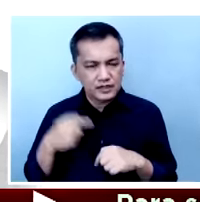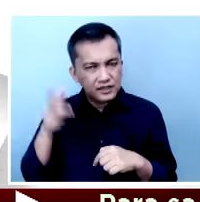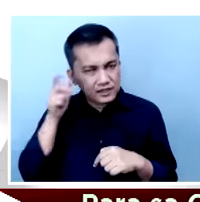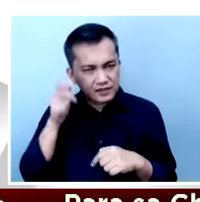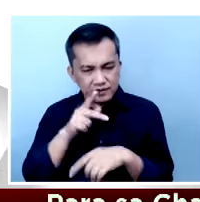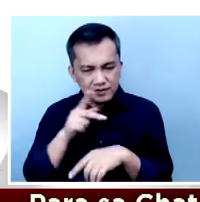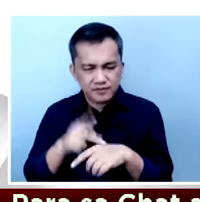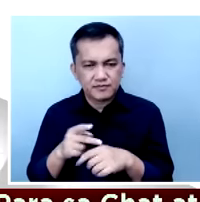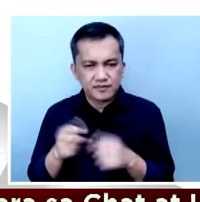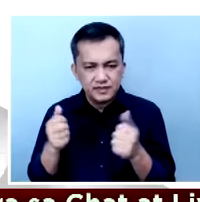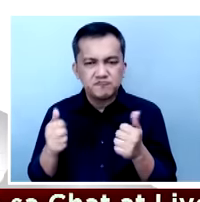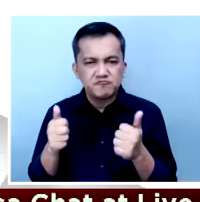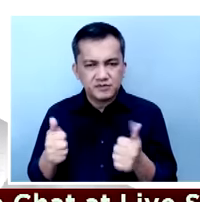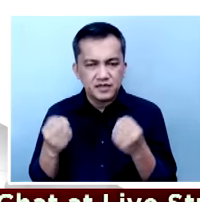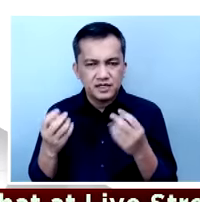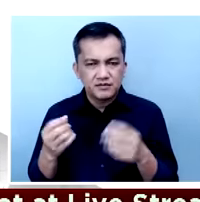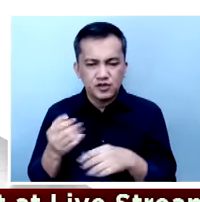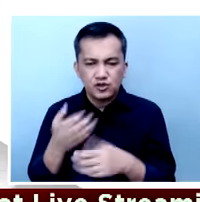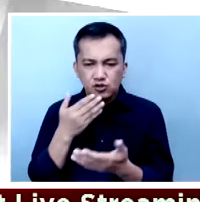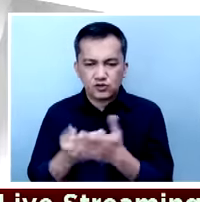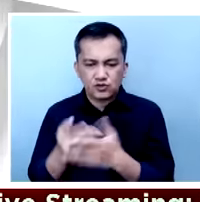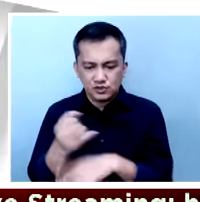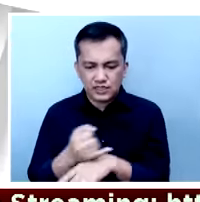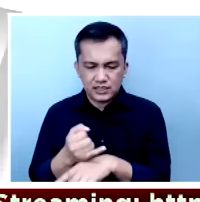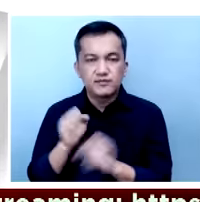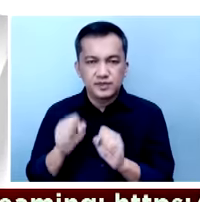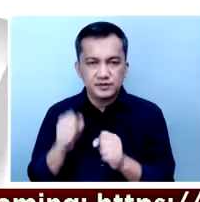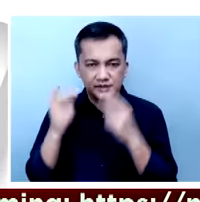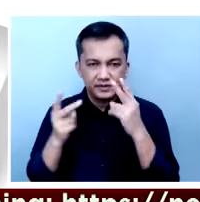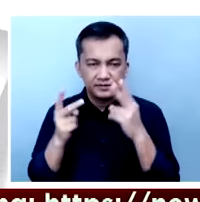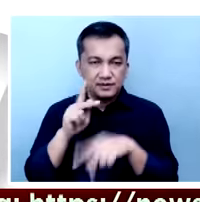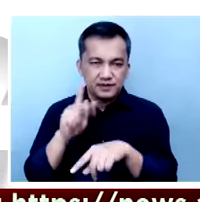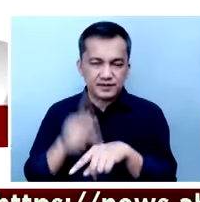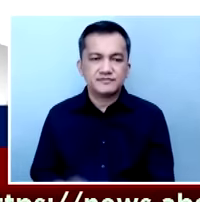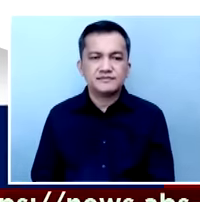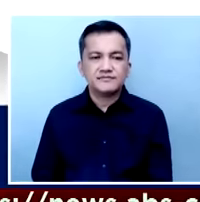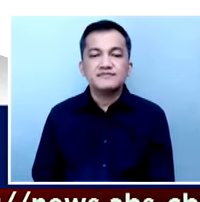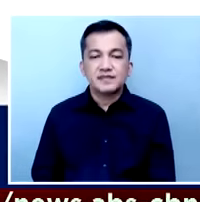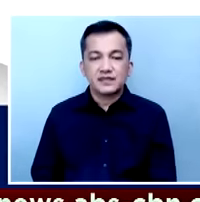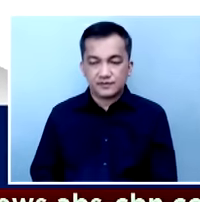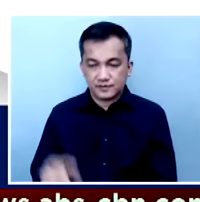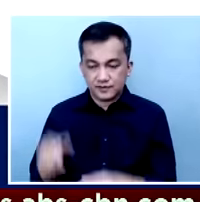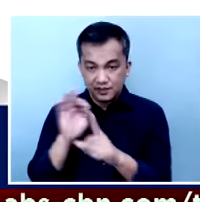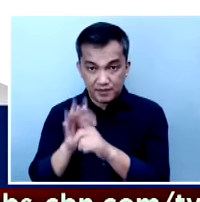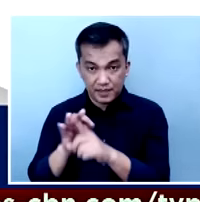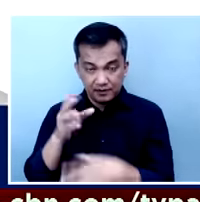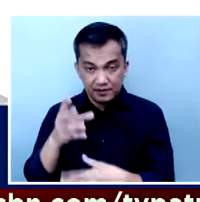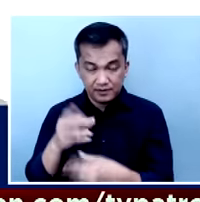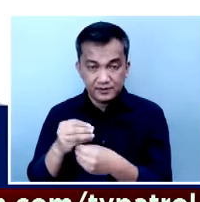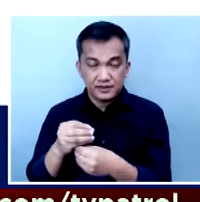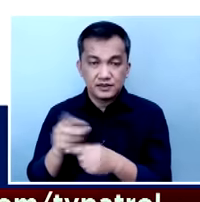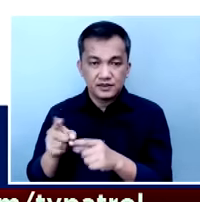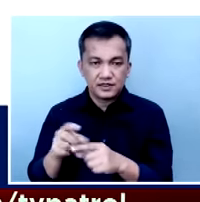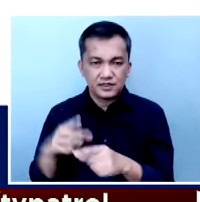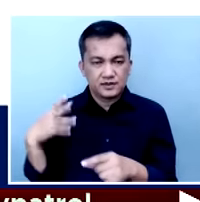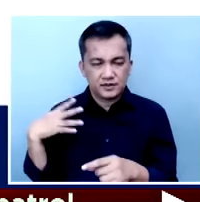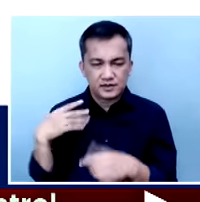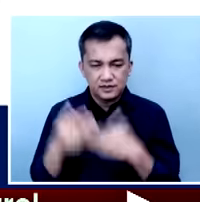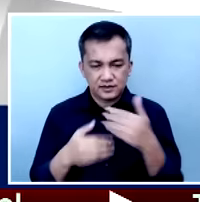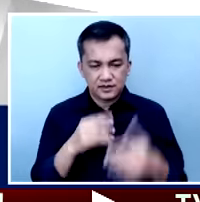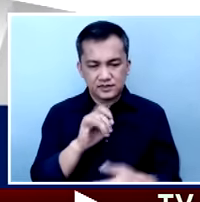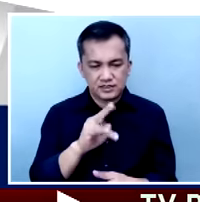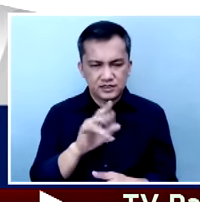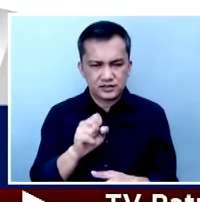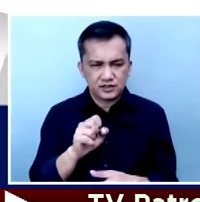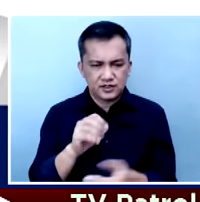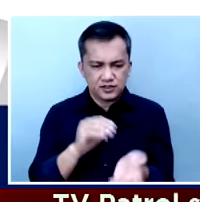good islands that I could visit in the Philippines. Bukod sa fan meet, inaabangan si Yong-sik sa series na Dr.